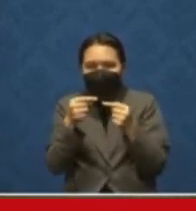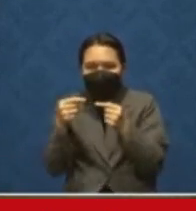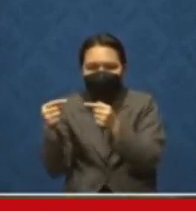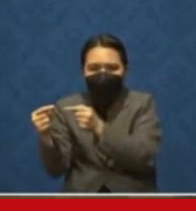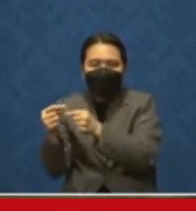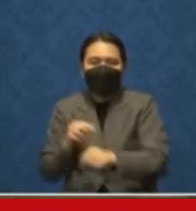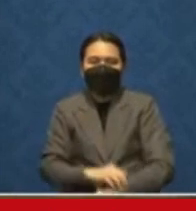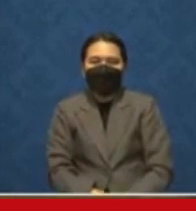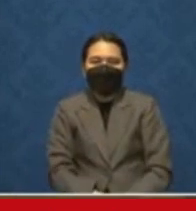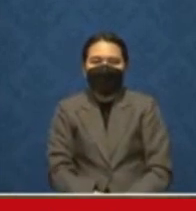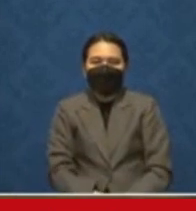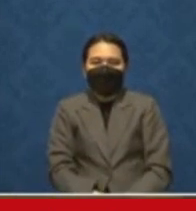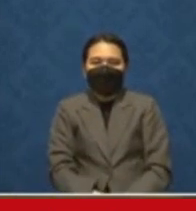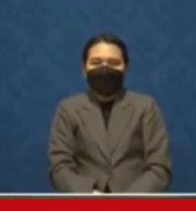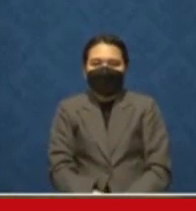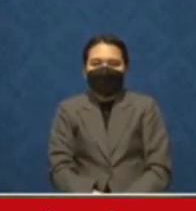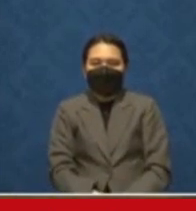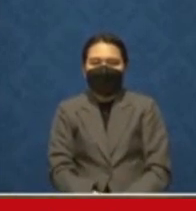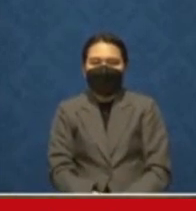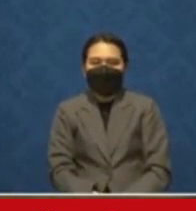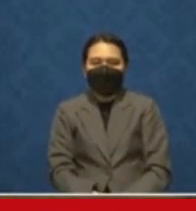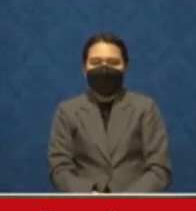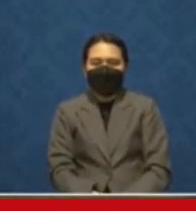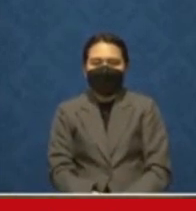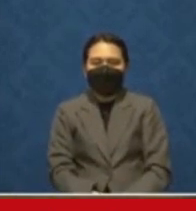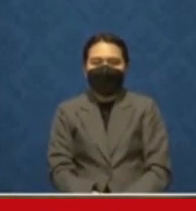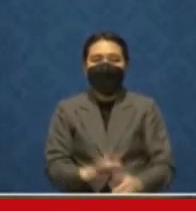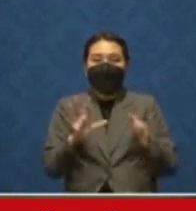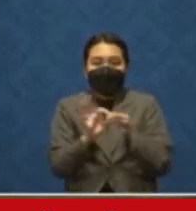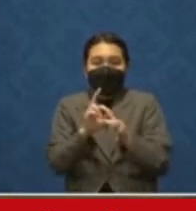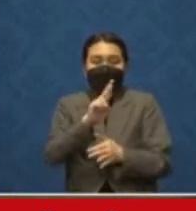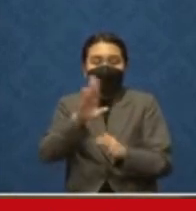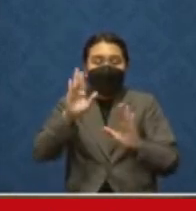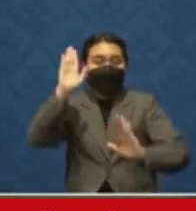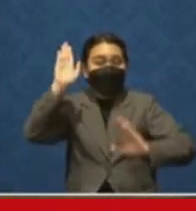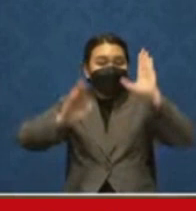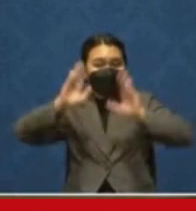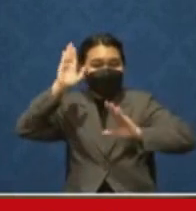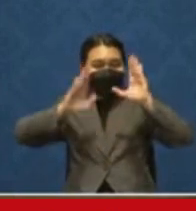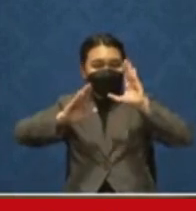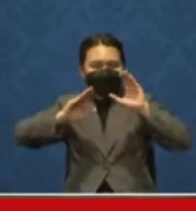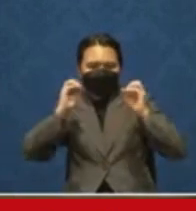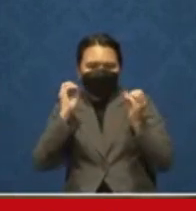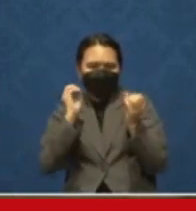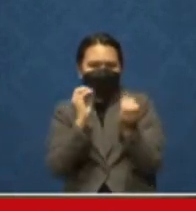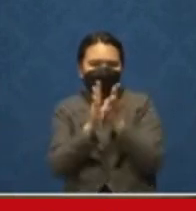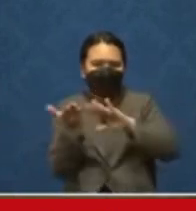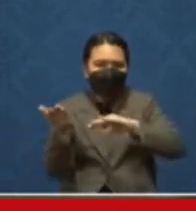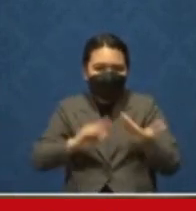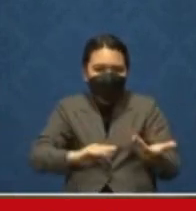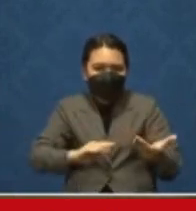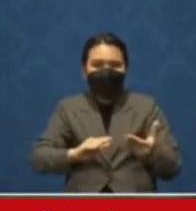จะเห็นที่ให้งามวันนี้ก็ทำท่าว่าจะขออีก 2ปีมีอีกต่อไป